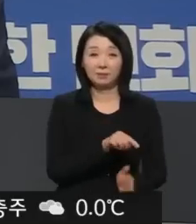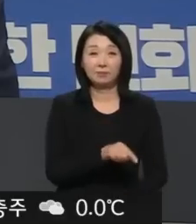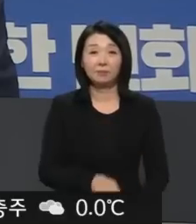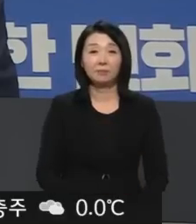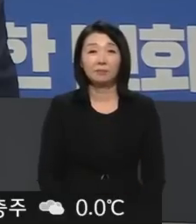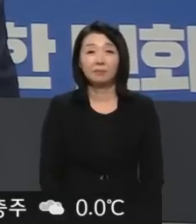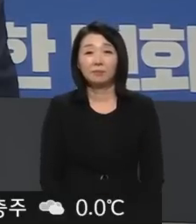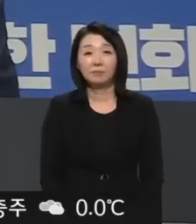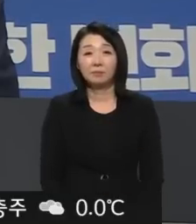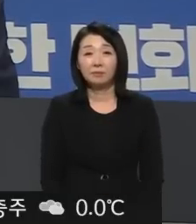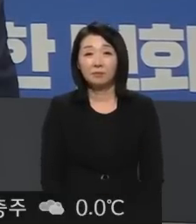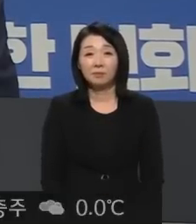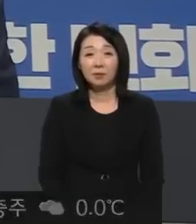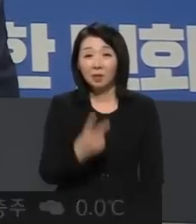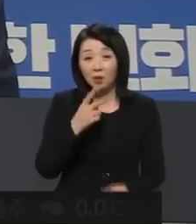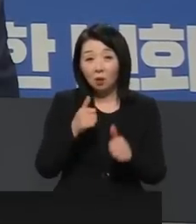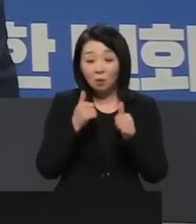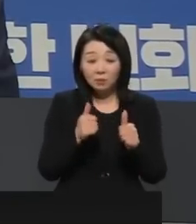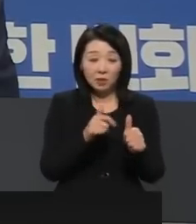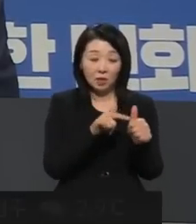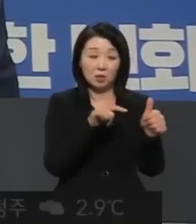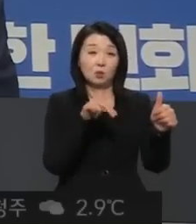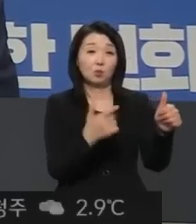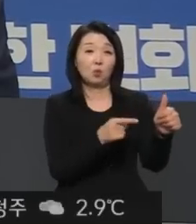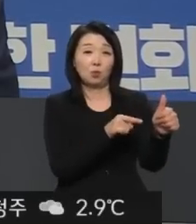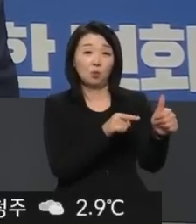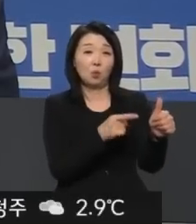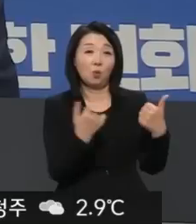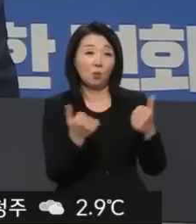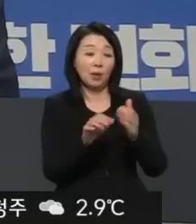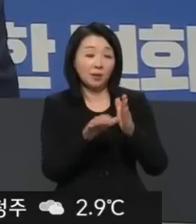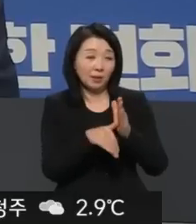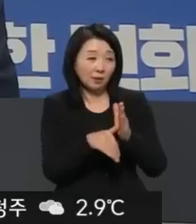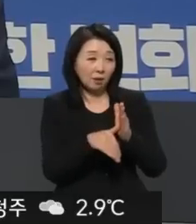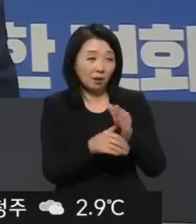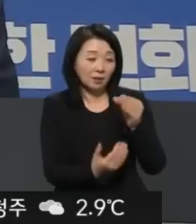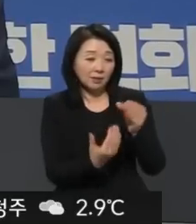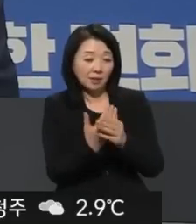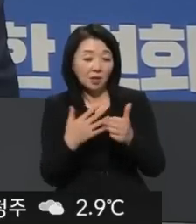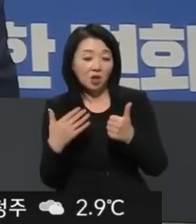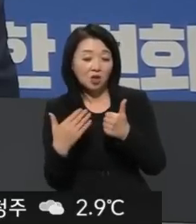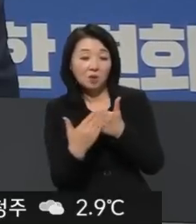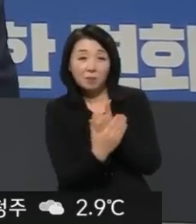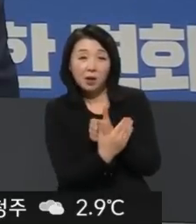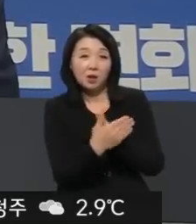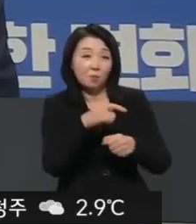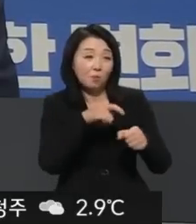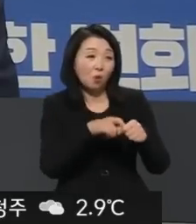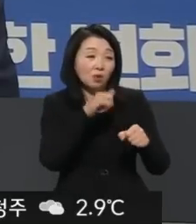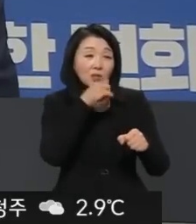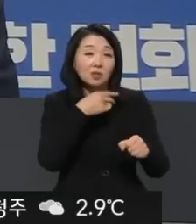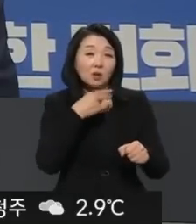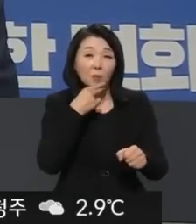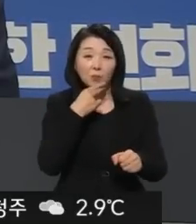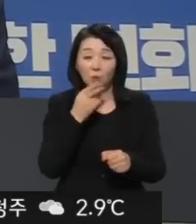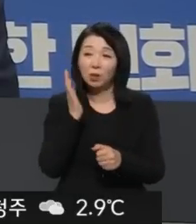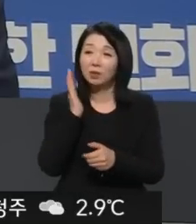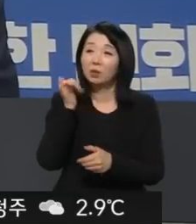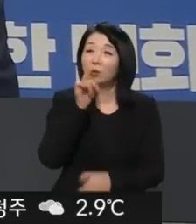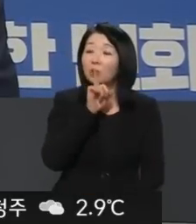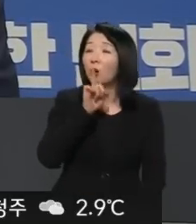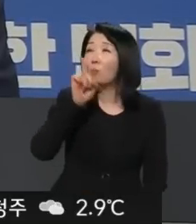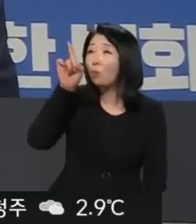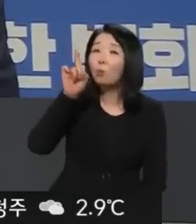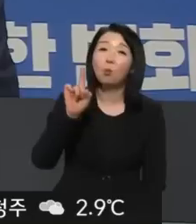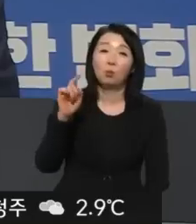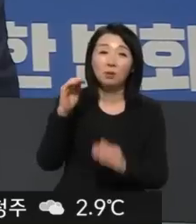도맡아 했는데요. 그런 만큼 검찰은 노 전 실장에게 회의에서 사건을 은폐하려는 시도가 있었는지 또 대통령에게 어떤